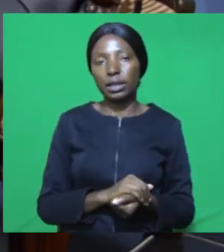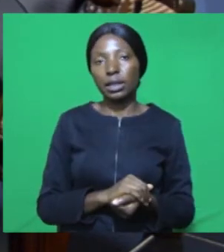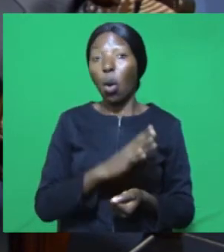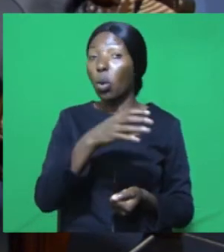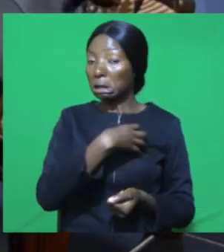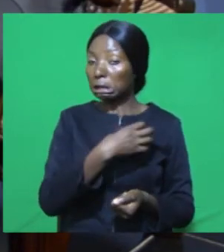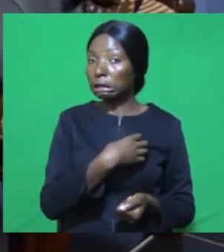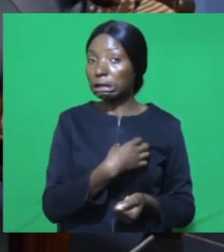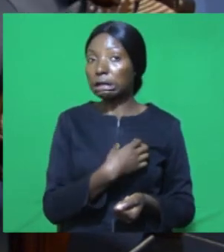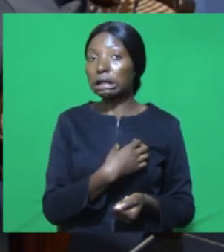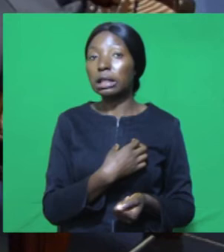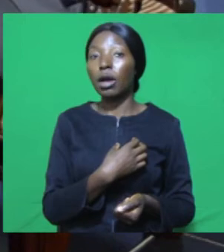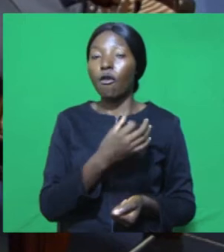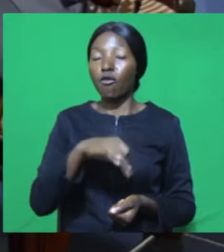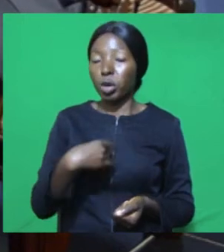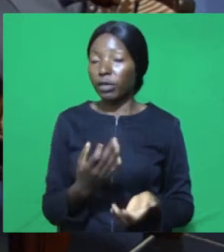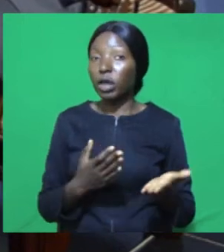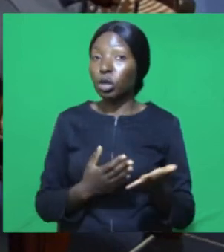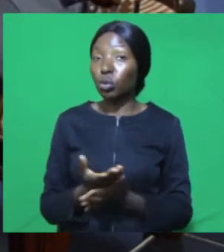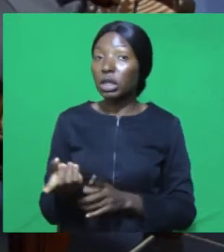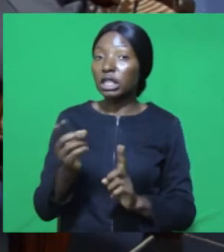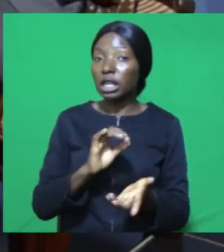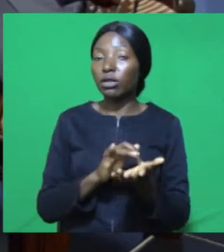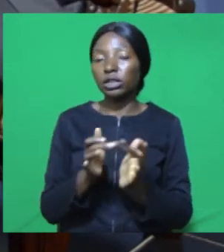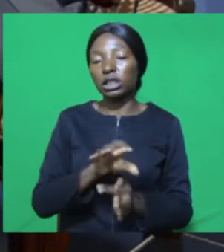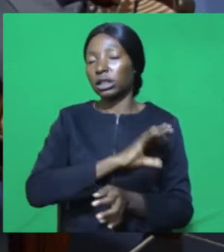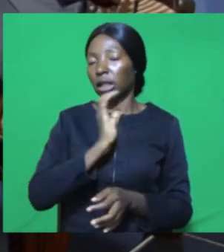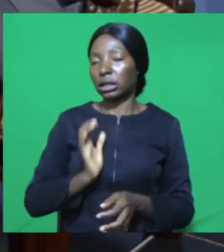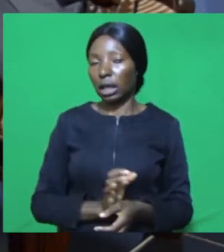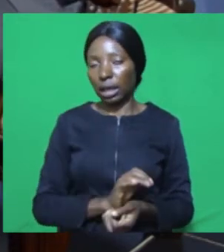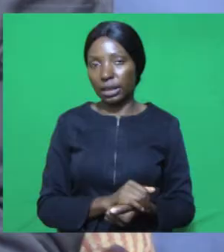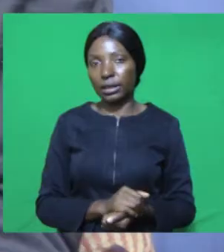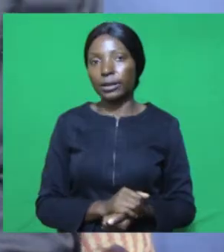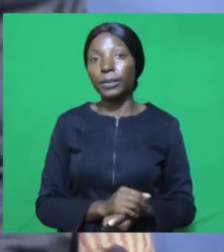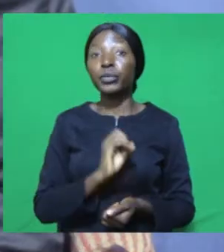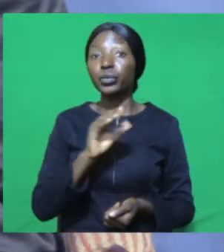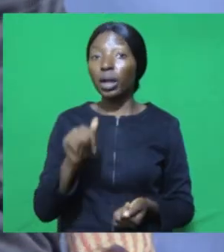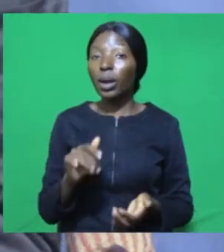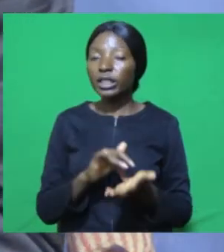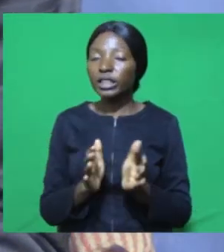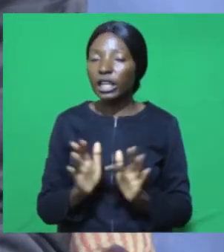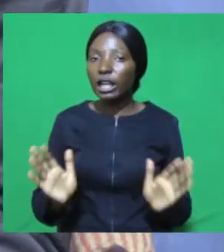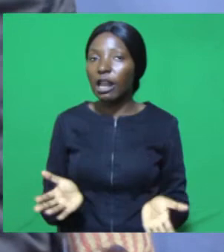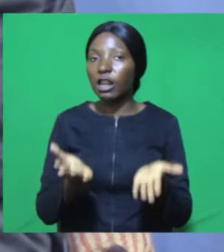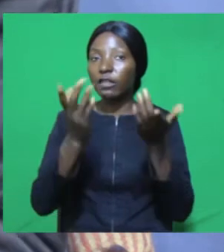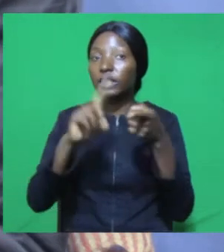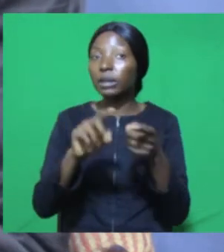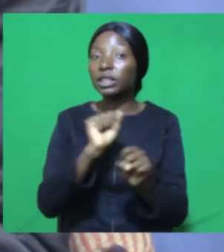Right. Tikaporeswa nemavanga. So Jesus is our savior. This also. Ndisaka asumudzirwa